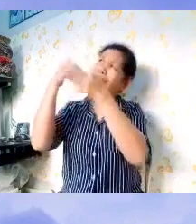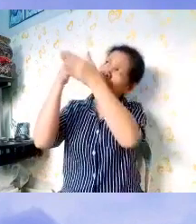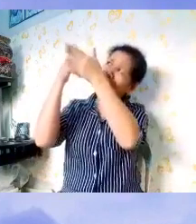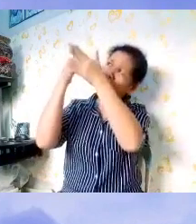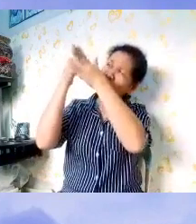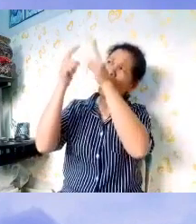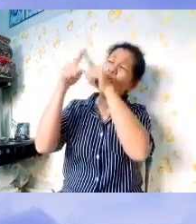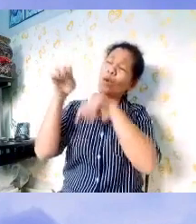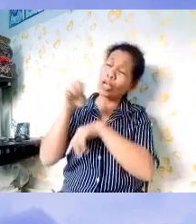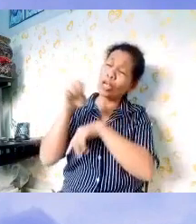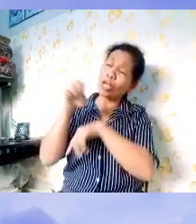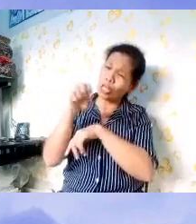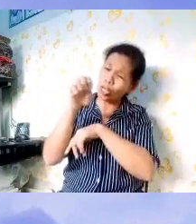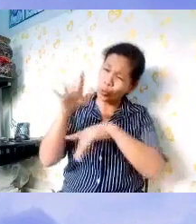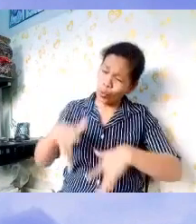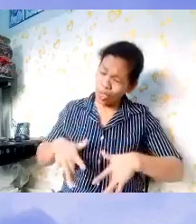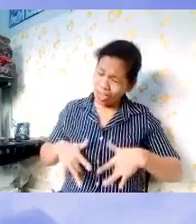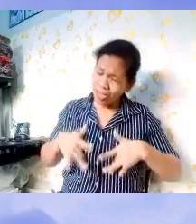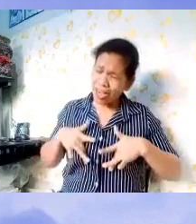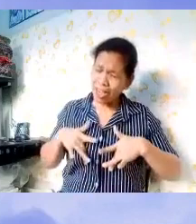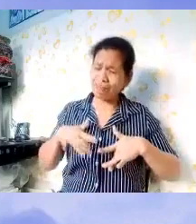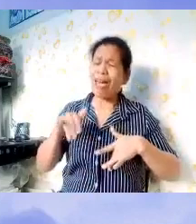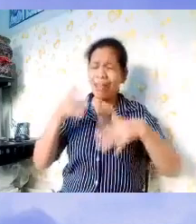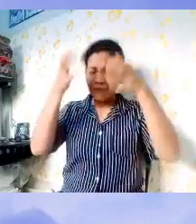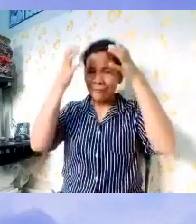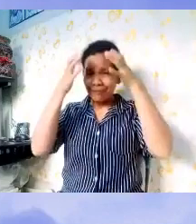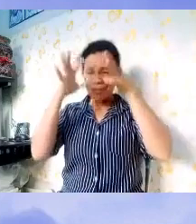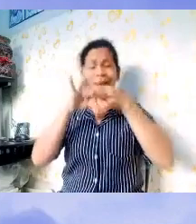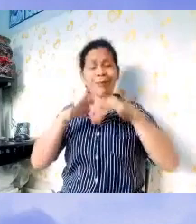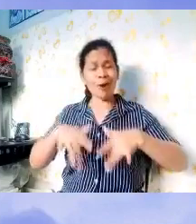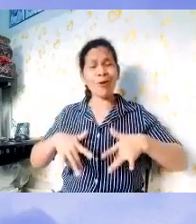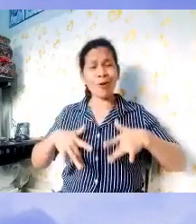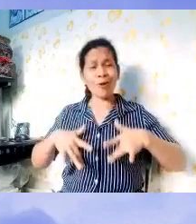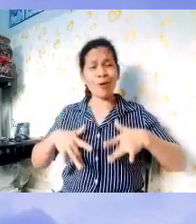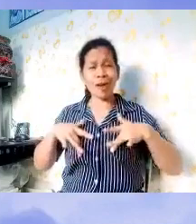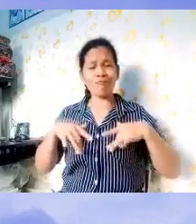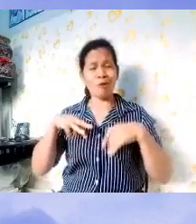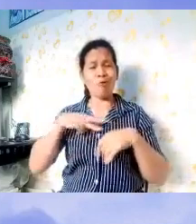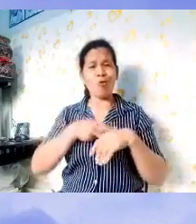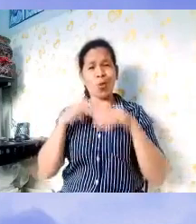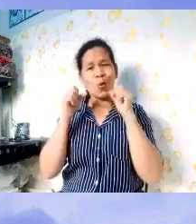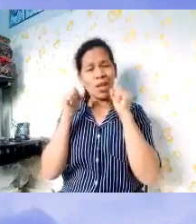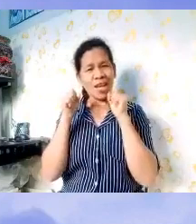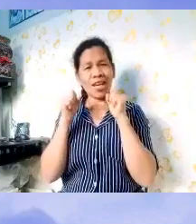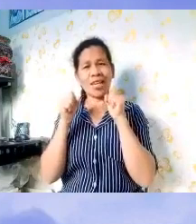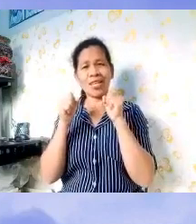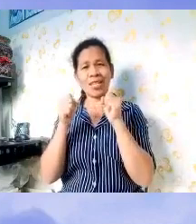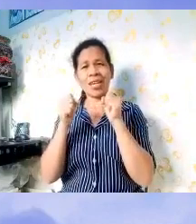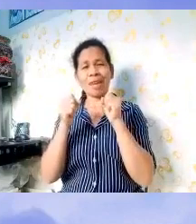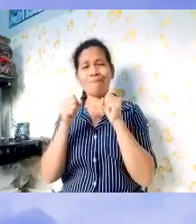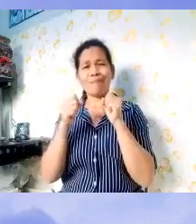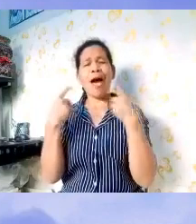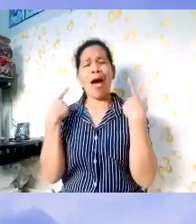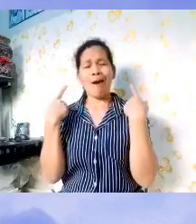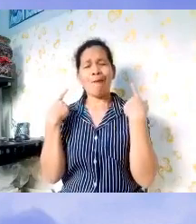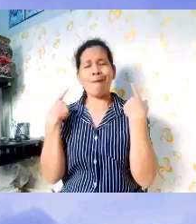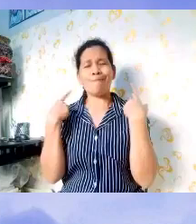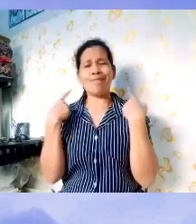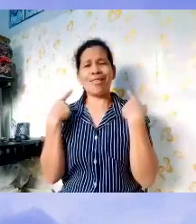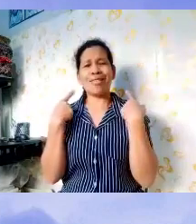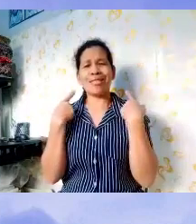So, kaya po nating maabot yung tinatawag pong moral and